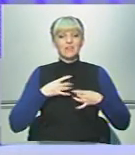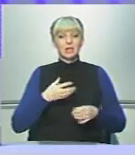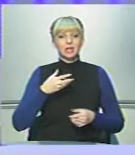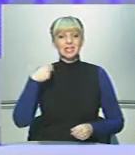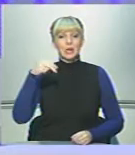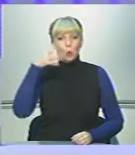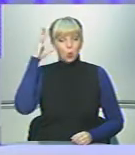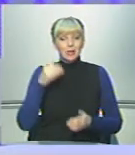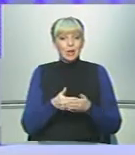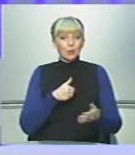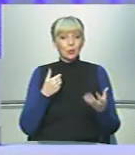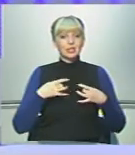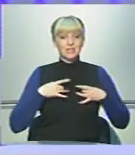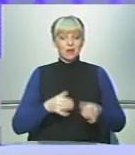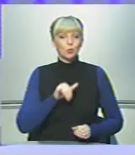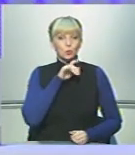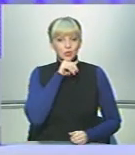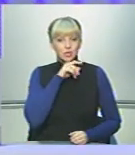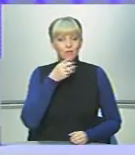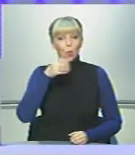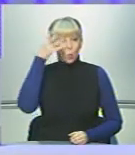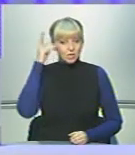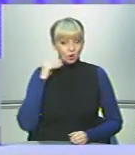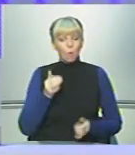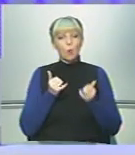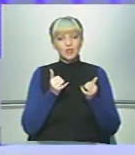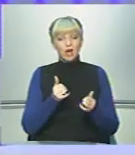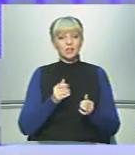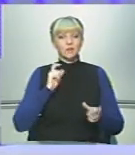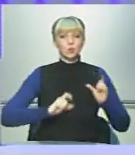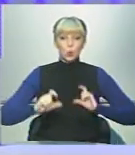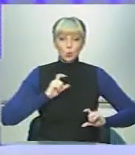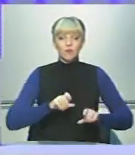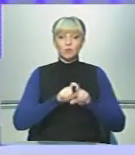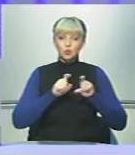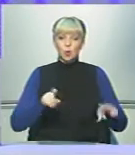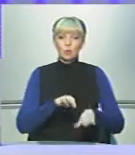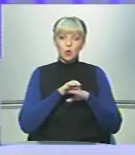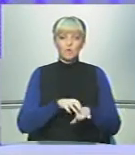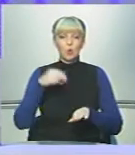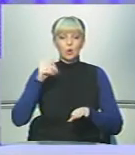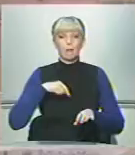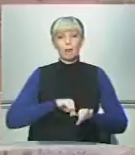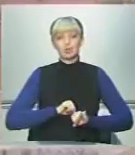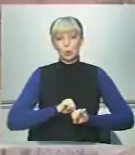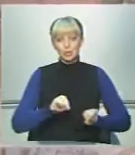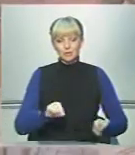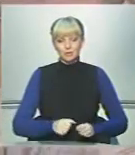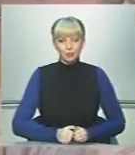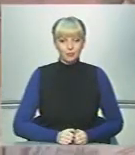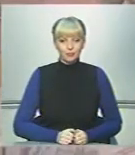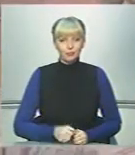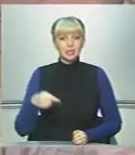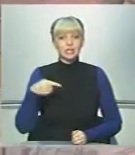козацтва. Напередодні свята у Чернівці у козаки посвячували студентів, а у школах провели уроки патріотизму.